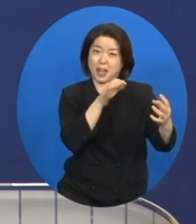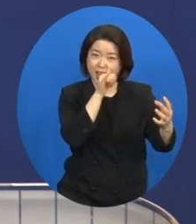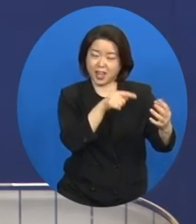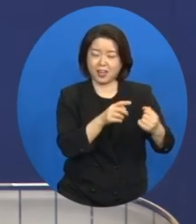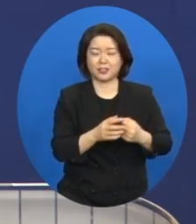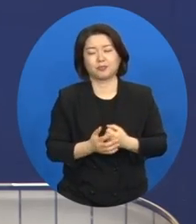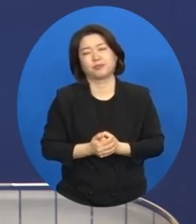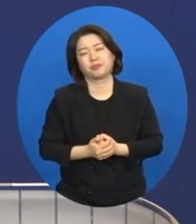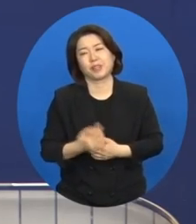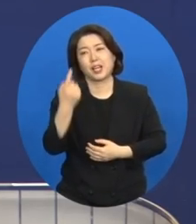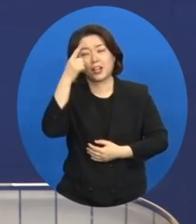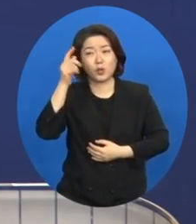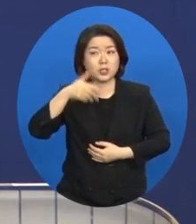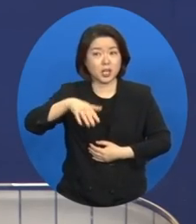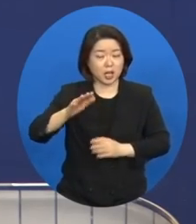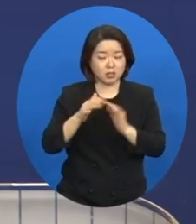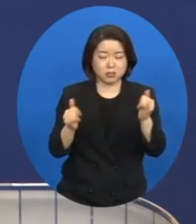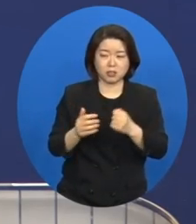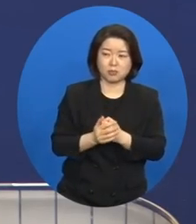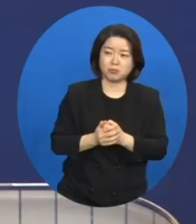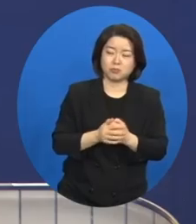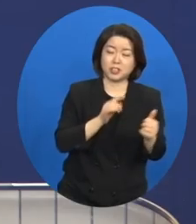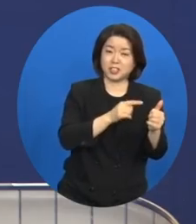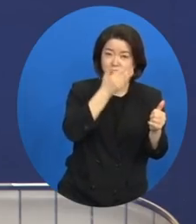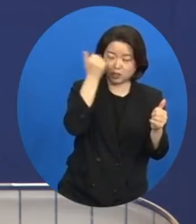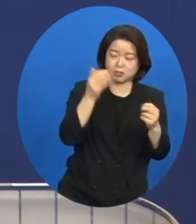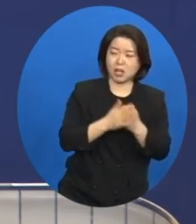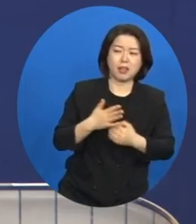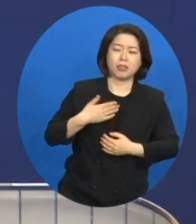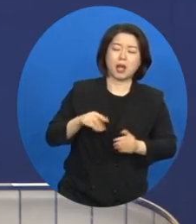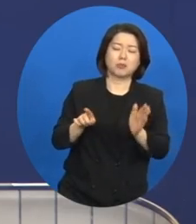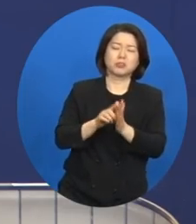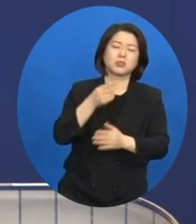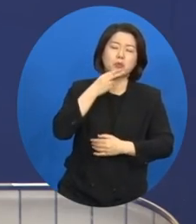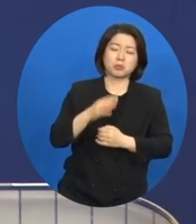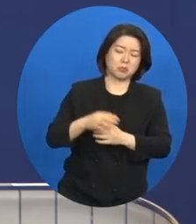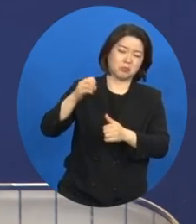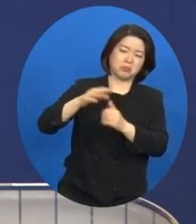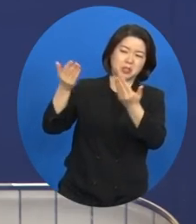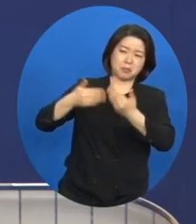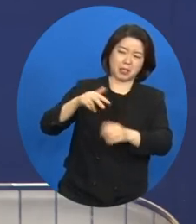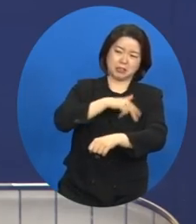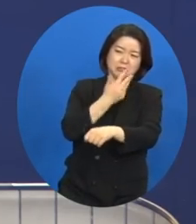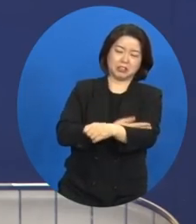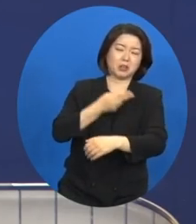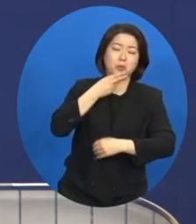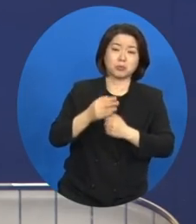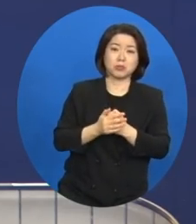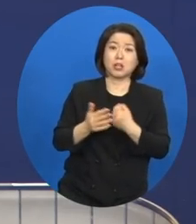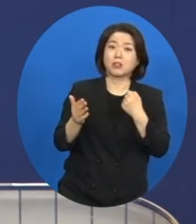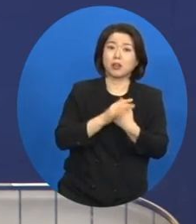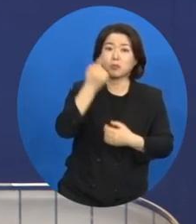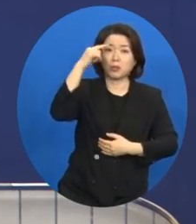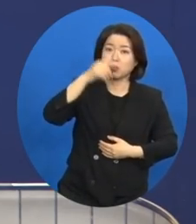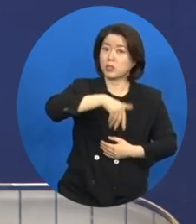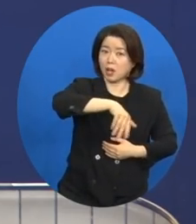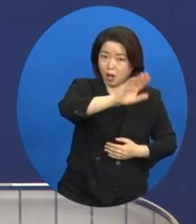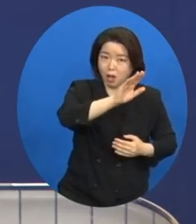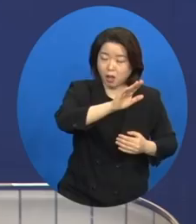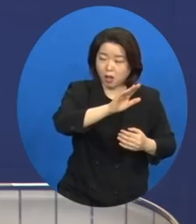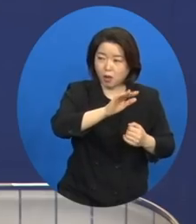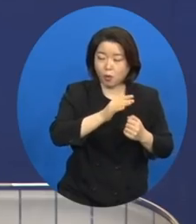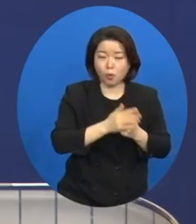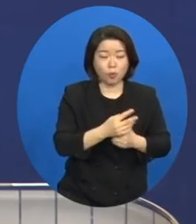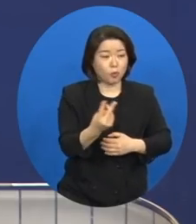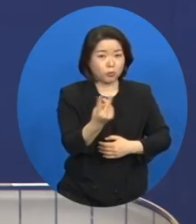친구는 아, 나는 믿음이 없다. 아, 믿음이 없는데 무슨 세례냐. 그래가지고 러시아로 가는 겁니다. 그러니까 이 청년의